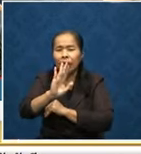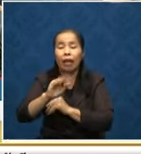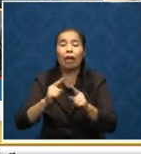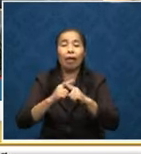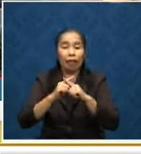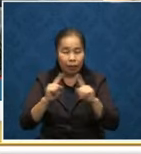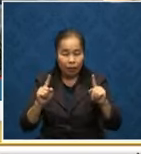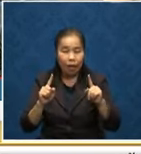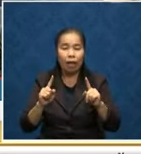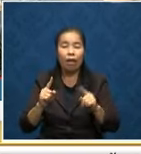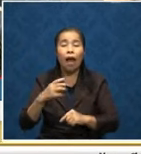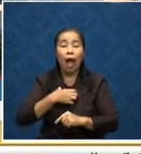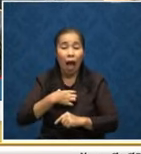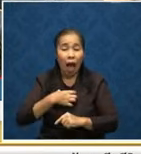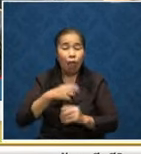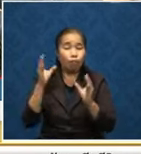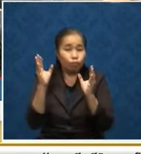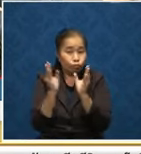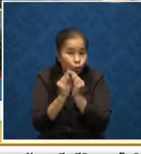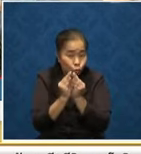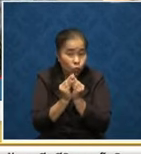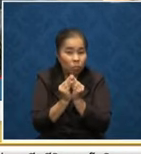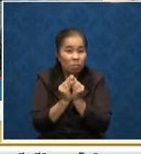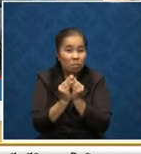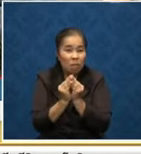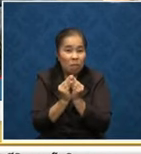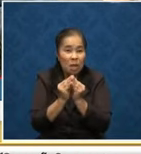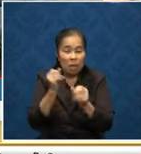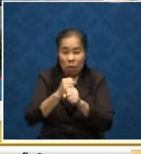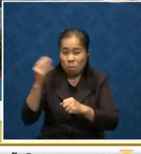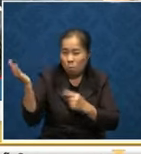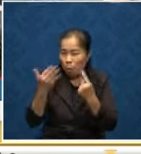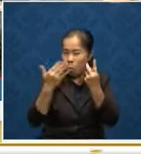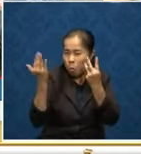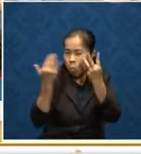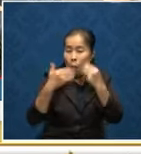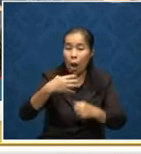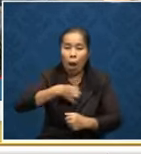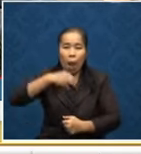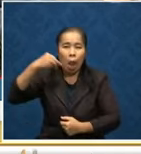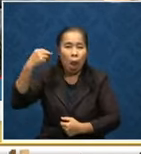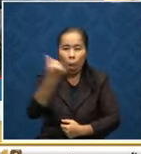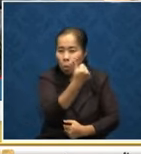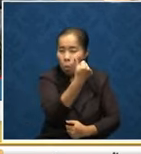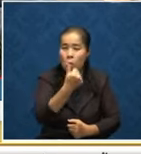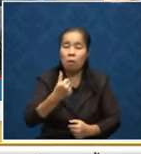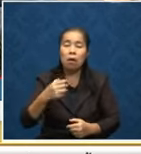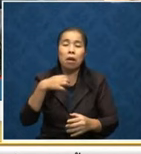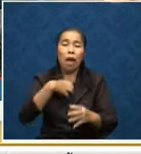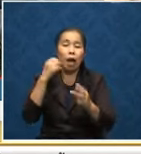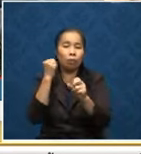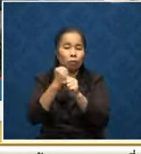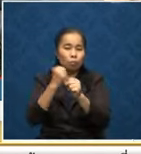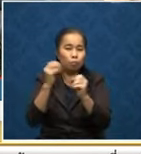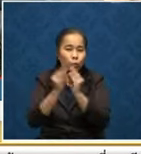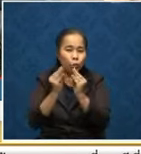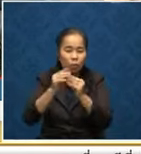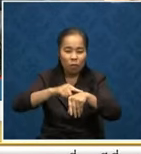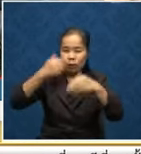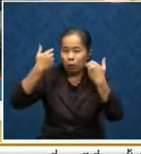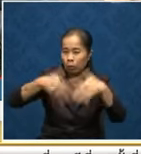อยากที่จะทำการประชุมให้มีประสิทธิภาพถ้าเราอยากจะใช้เวทีของการประชุมนี้ให้สามารถสำเร็จ